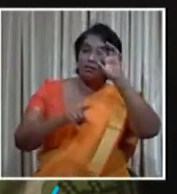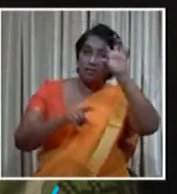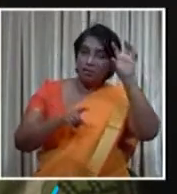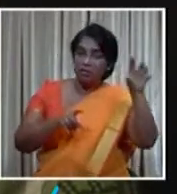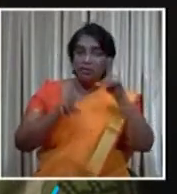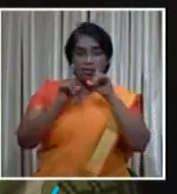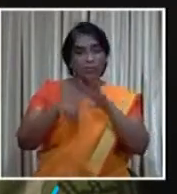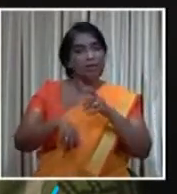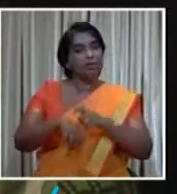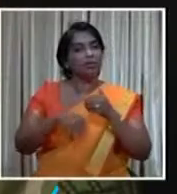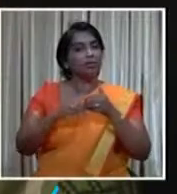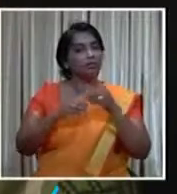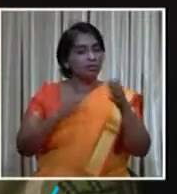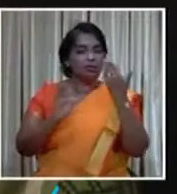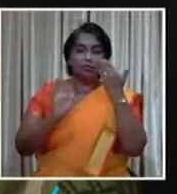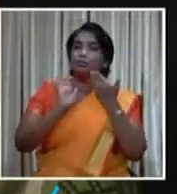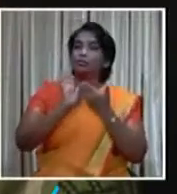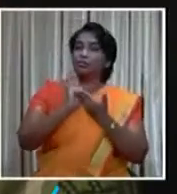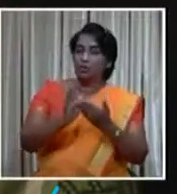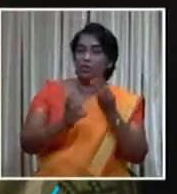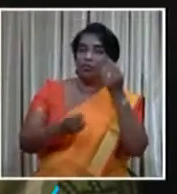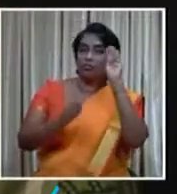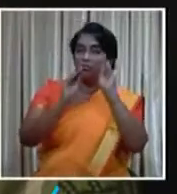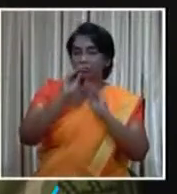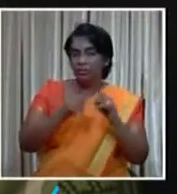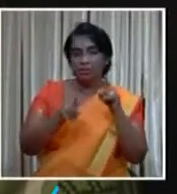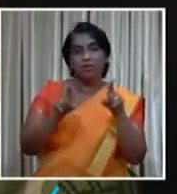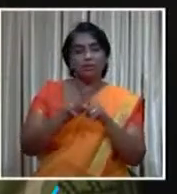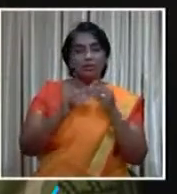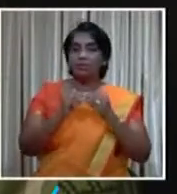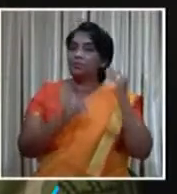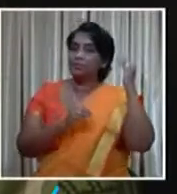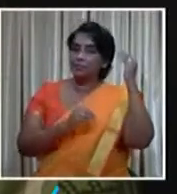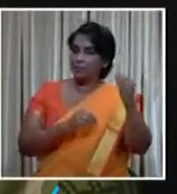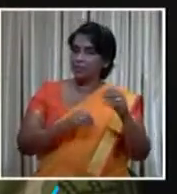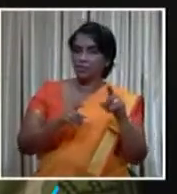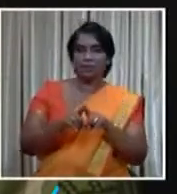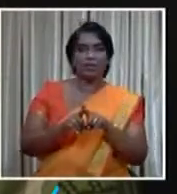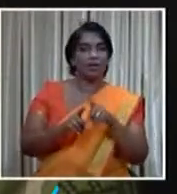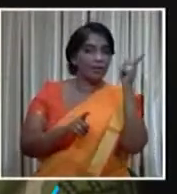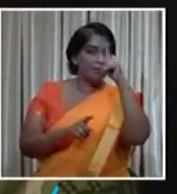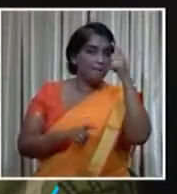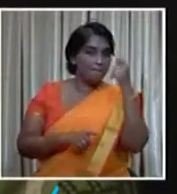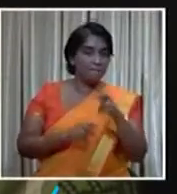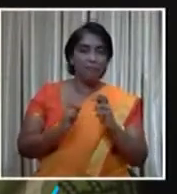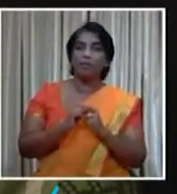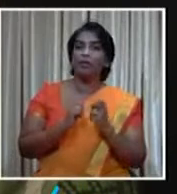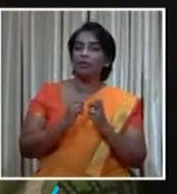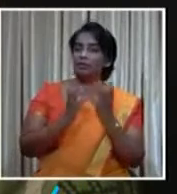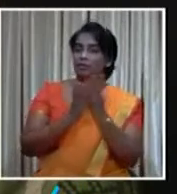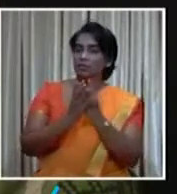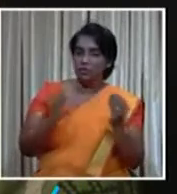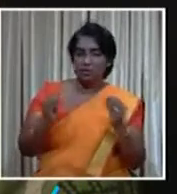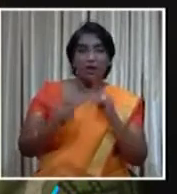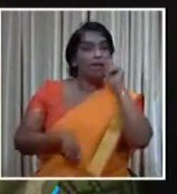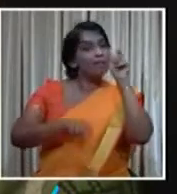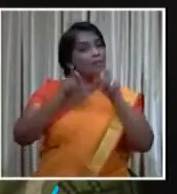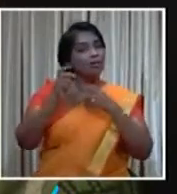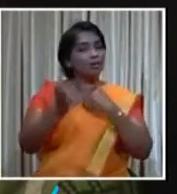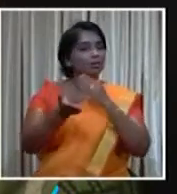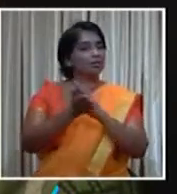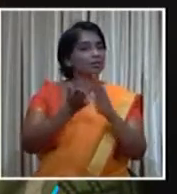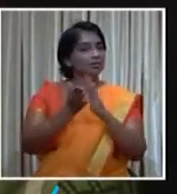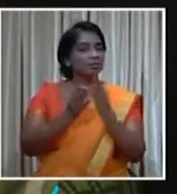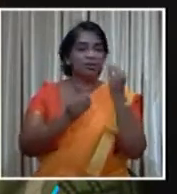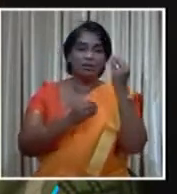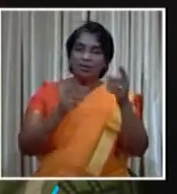මෙම වකවානුවේදී ඉදිරිපත් කරන ලද අයවැයවලට එහා ගොස් වැටුප් විෂමතා ඉවත් කිරීම ජනතා සහන ලබා